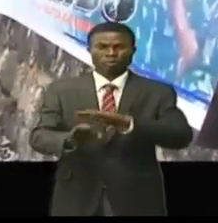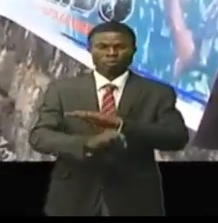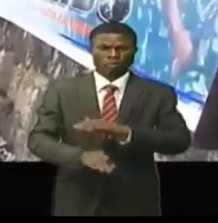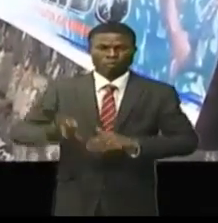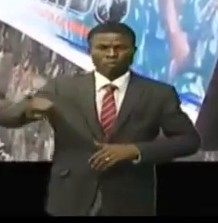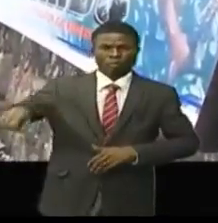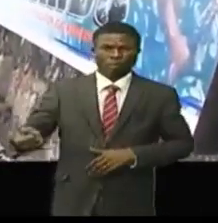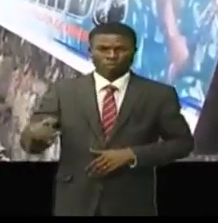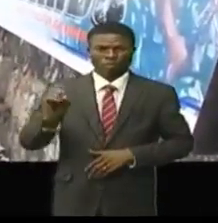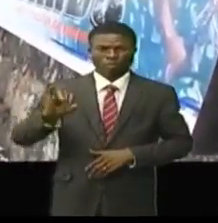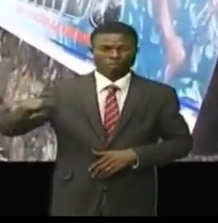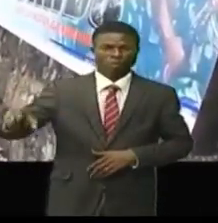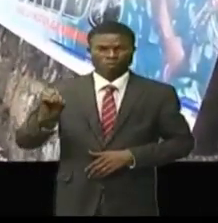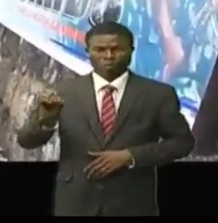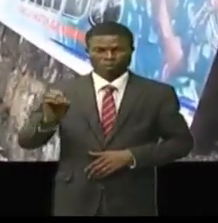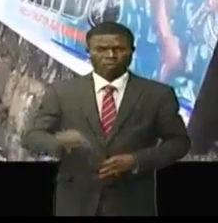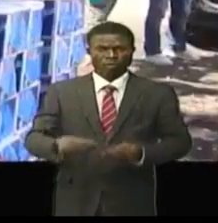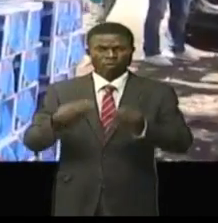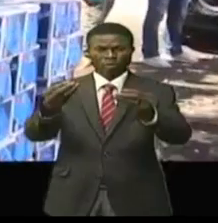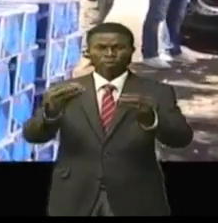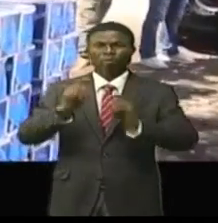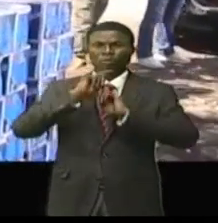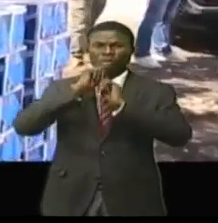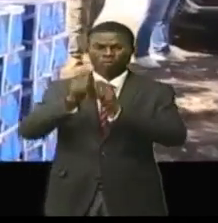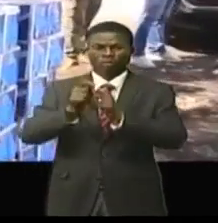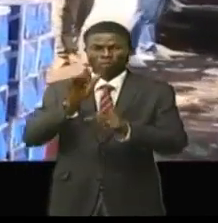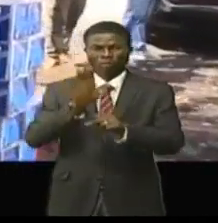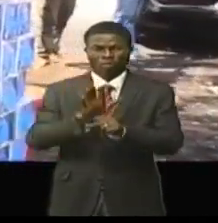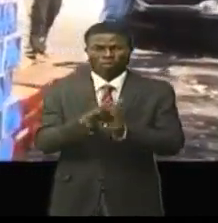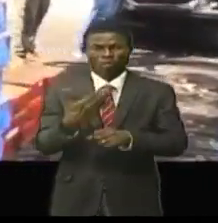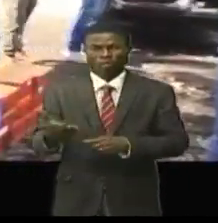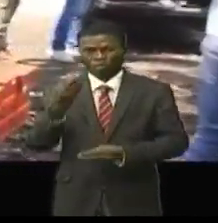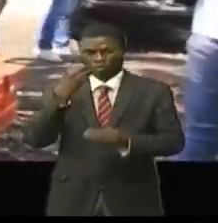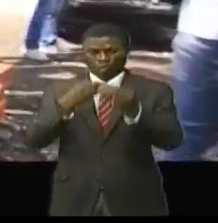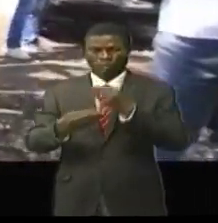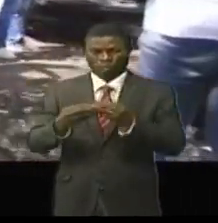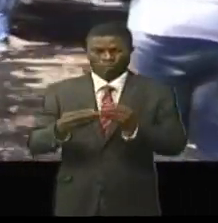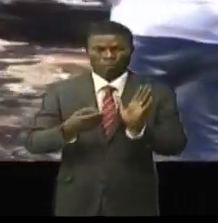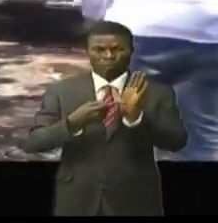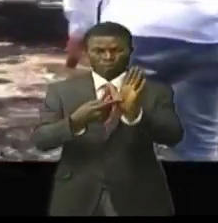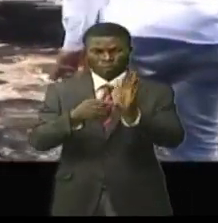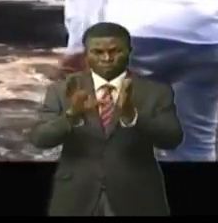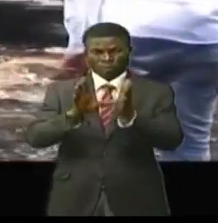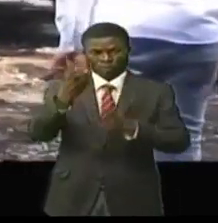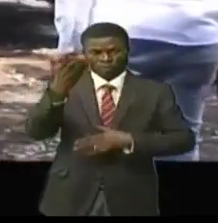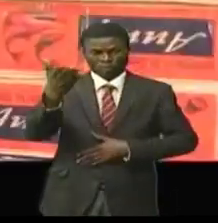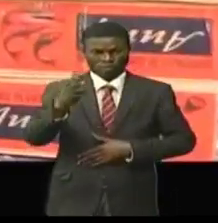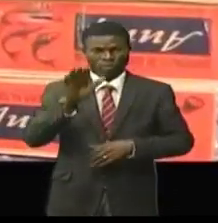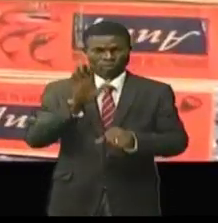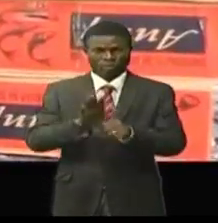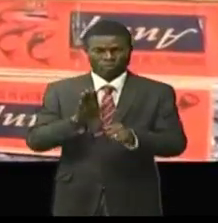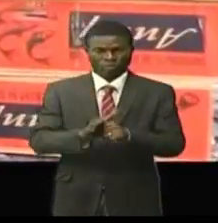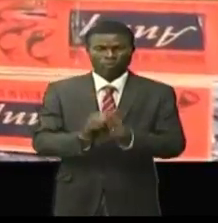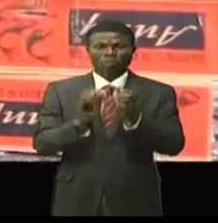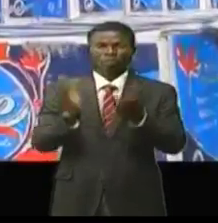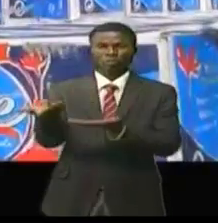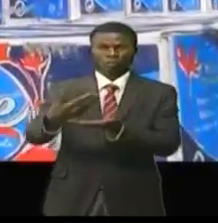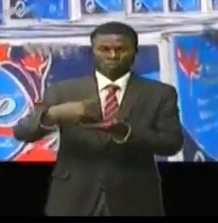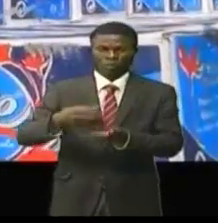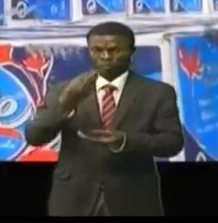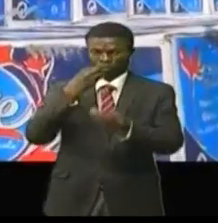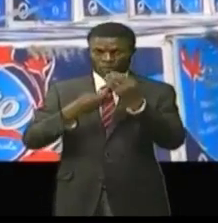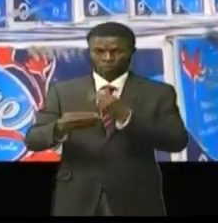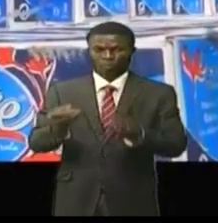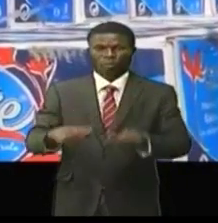Mandiki Mapata ont apporté un don constitué de vivres. On peut voir sur les images de l'eau et des sardines remises